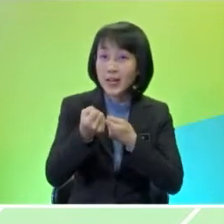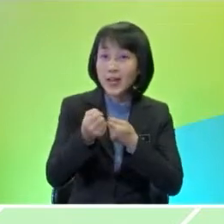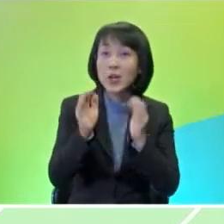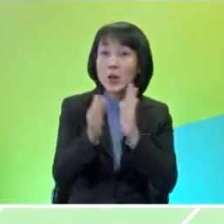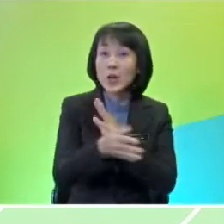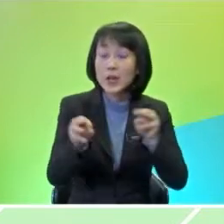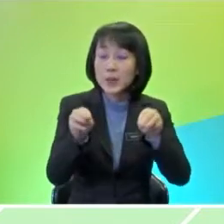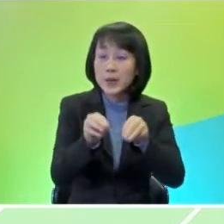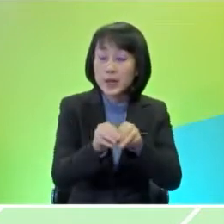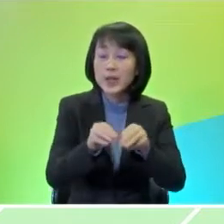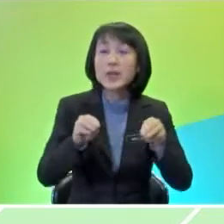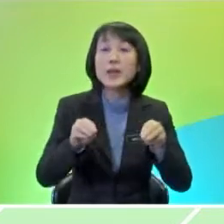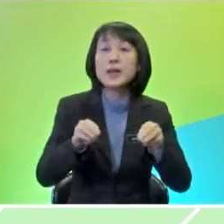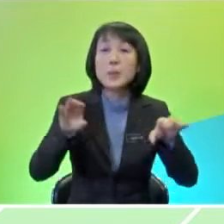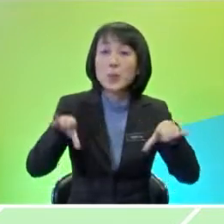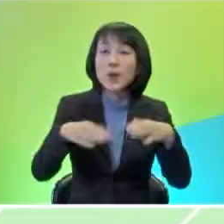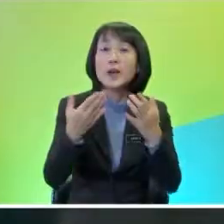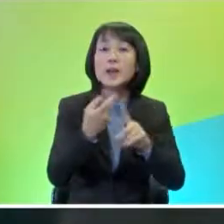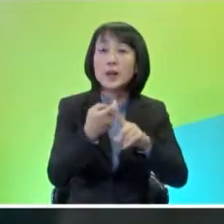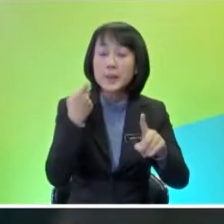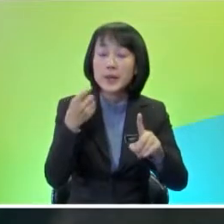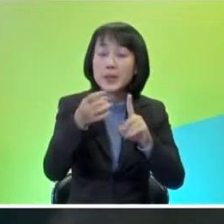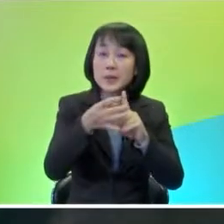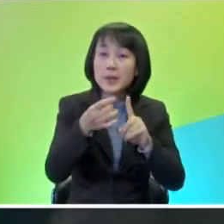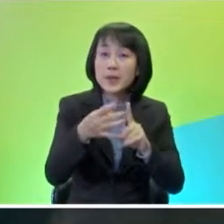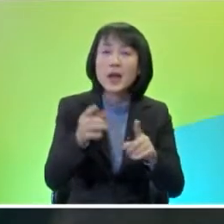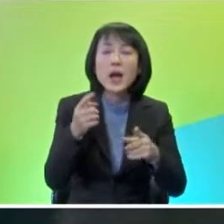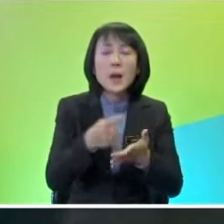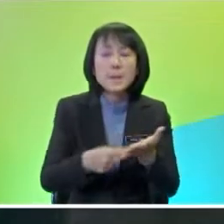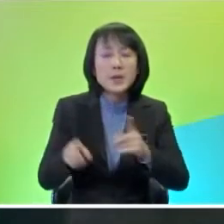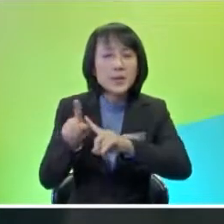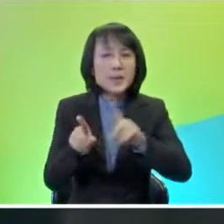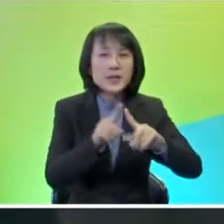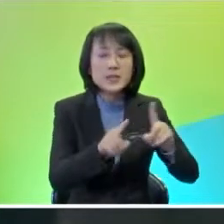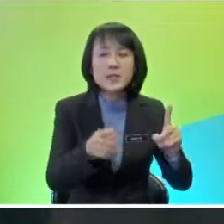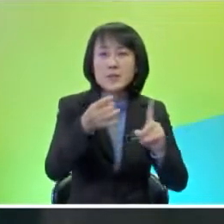apa bisa besi dengan logam aman besi dengan logam